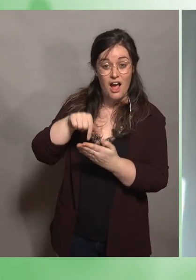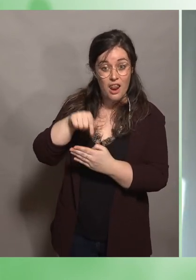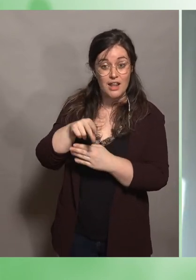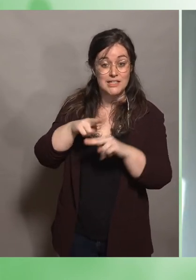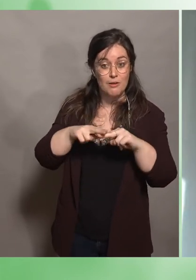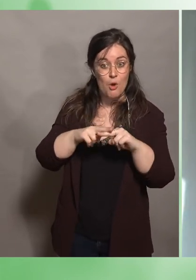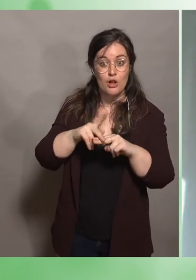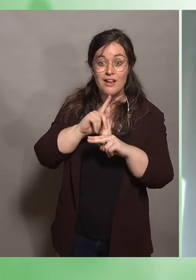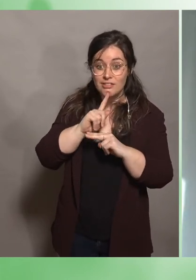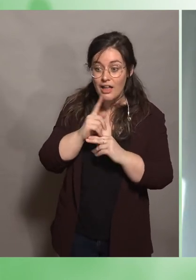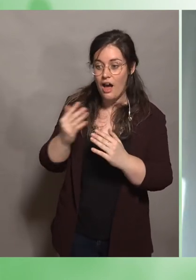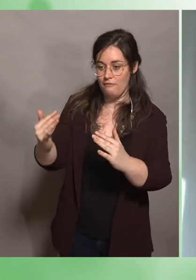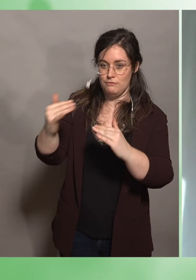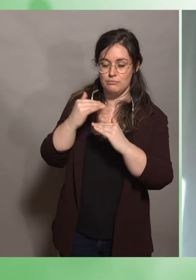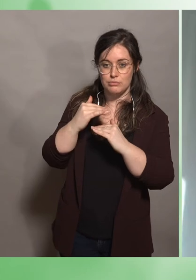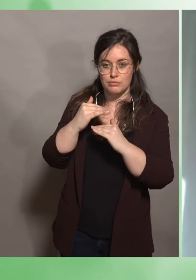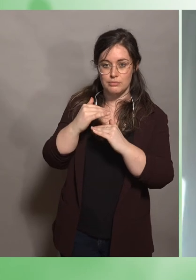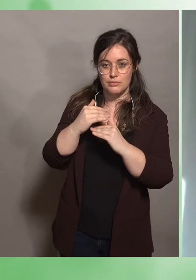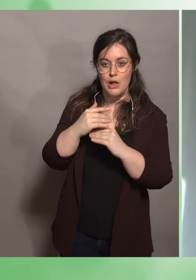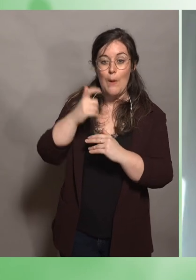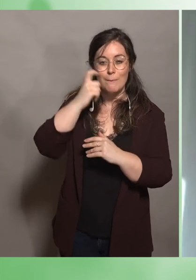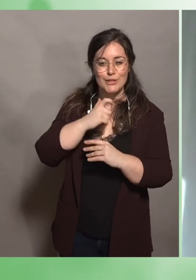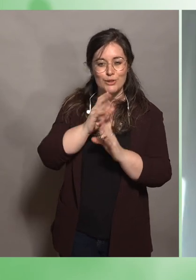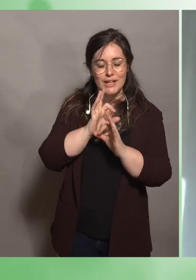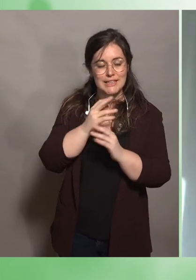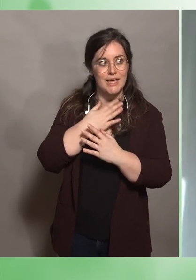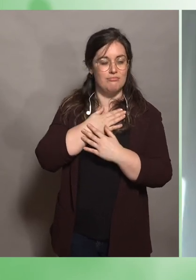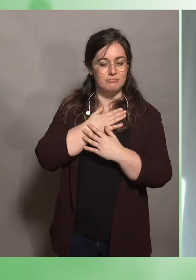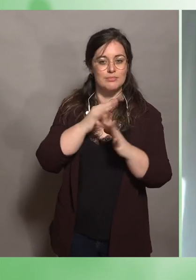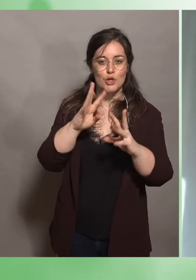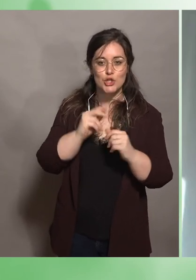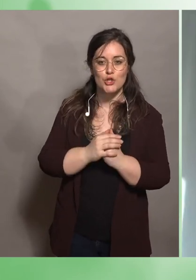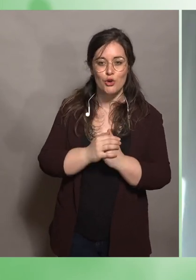dürfen. Das hat mich persönlich extrem berührt, weil ich glaube, das ist